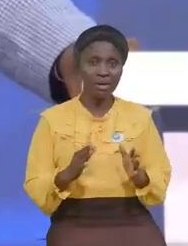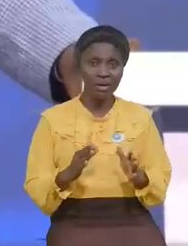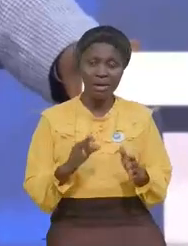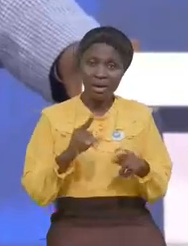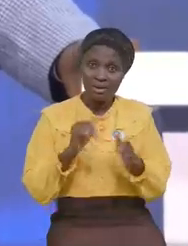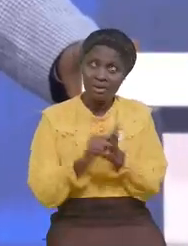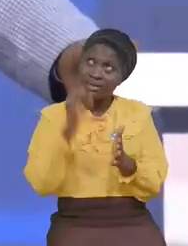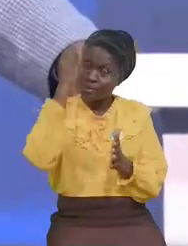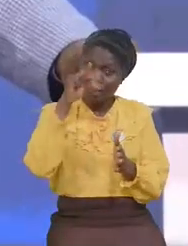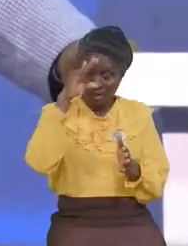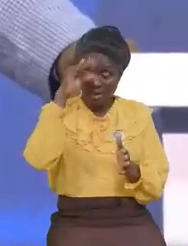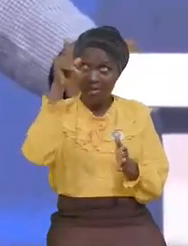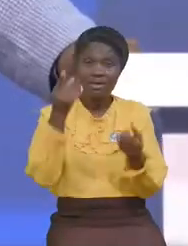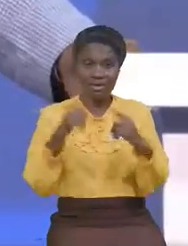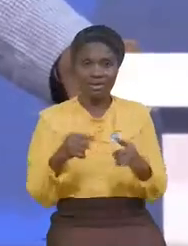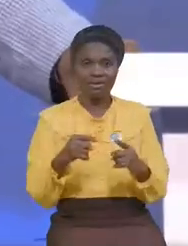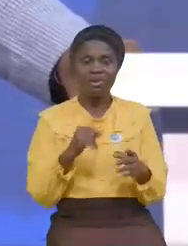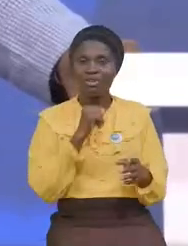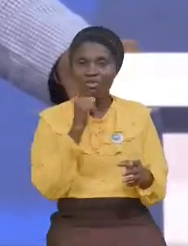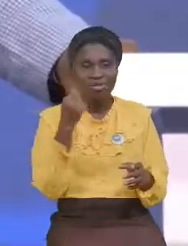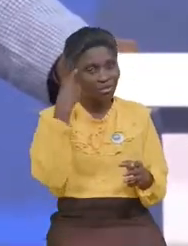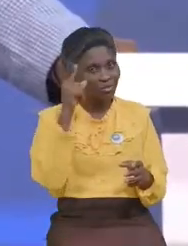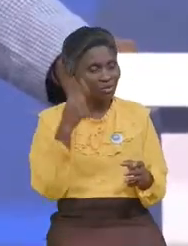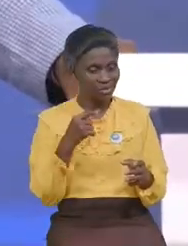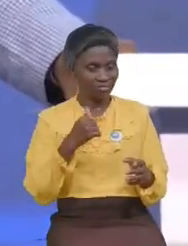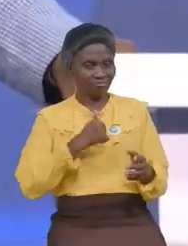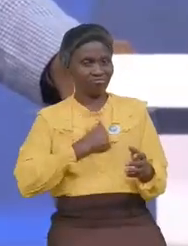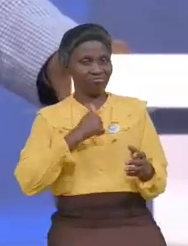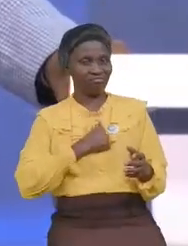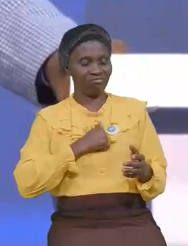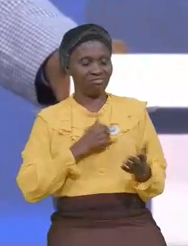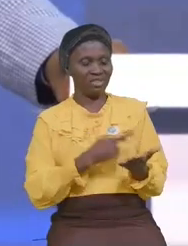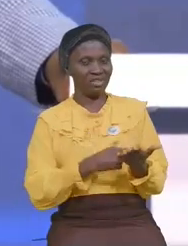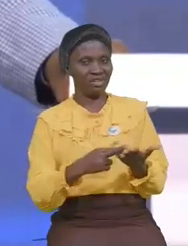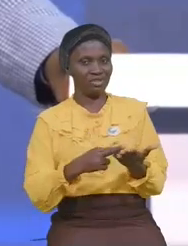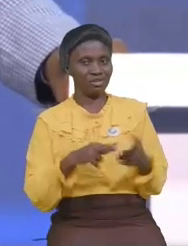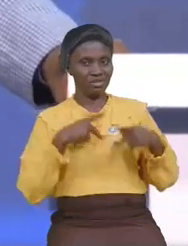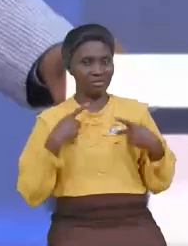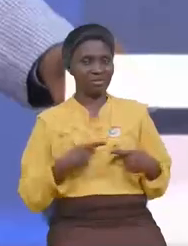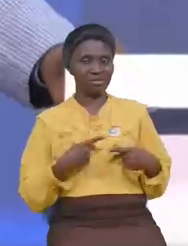Il est venu non pour le pharisien